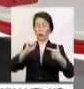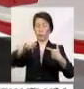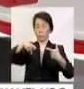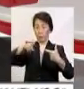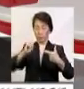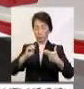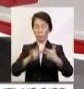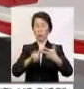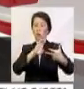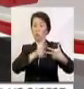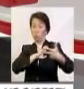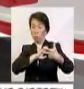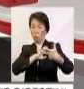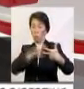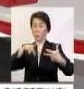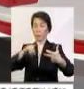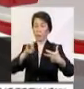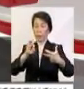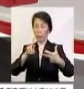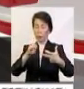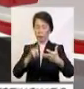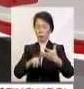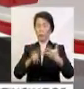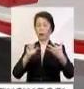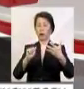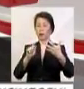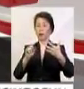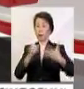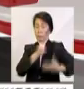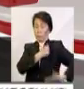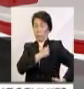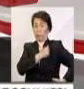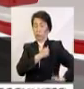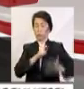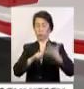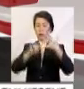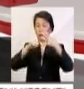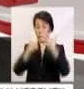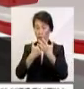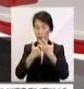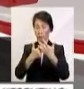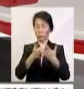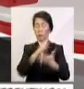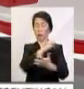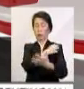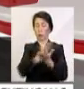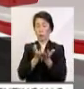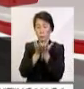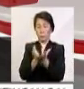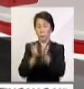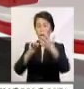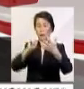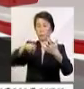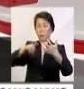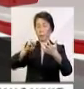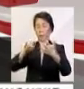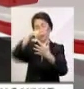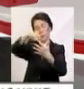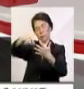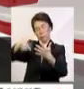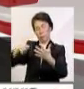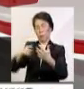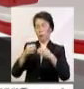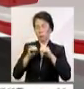Awam Malaysia, Polis Diraja Malaysia, Angkatan Tentera Malaysia serta Agensi Penguatkuasaan Maritim Malaysia sedia